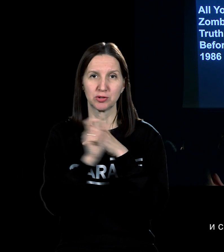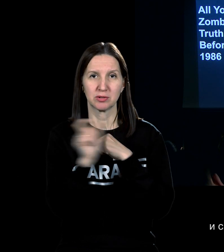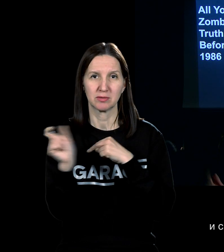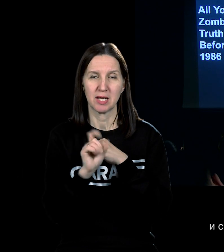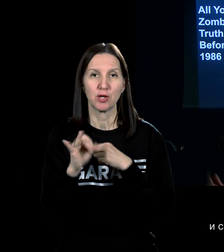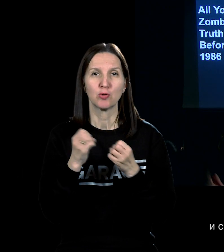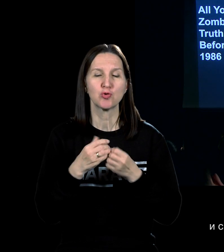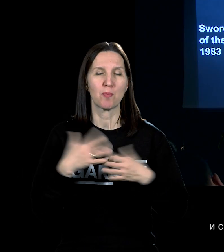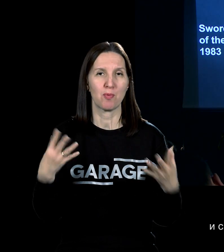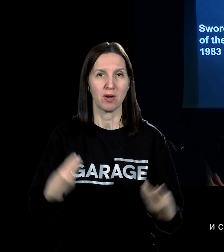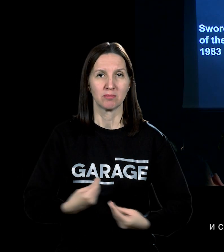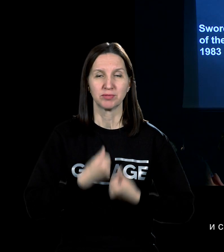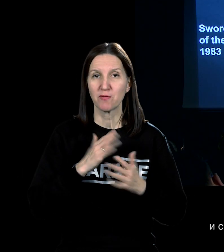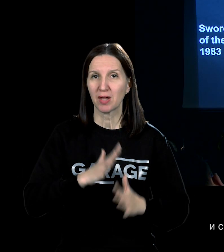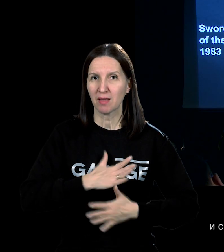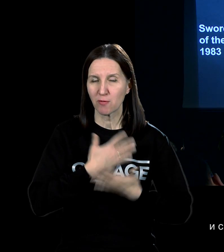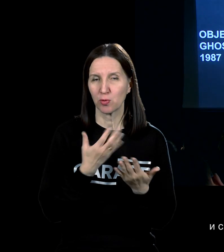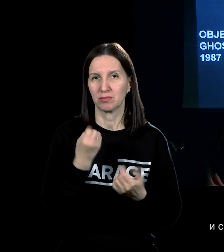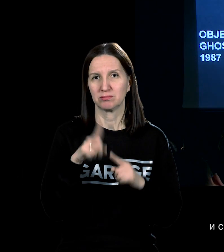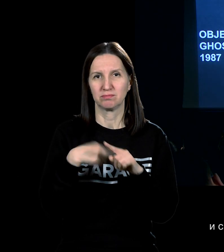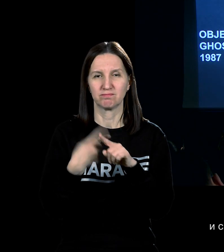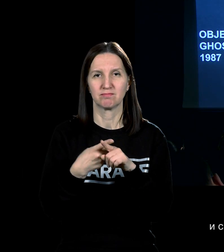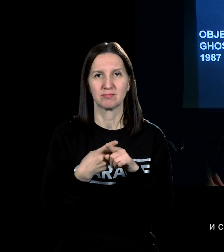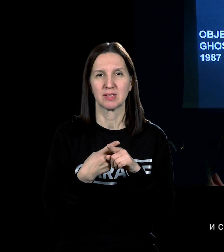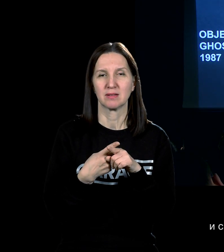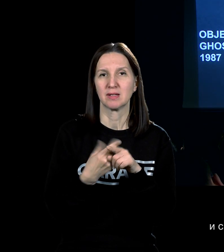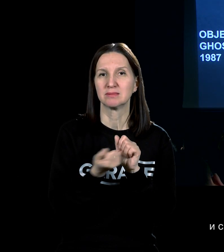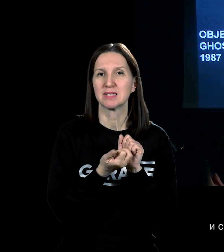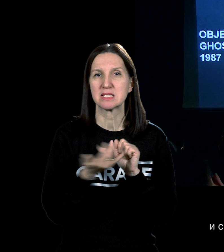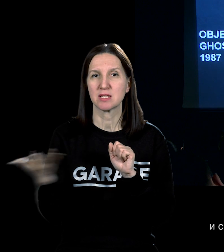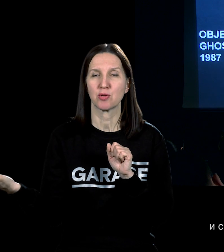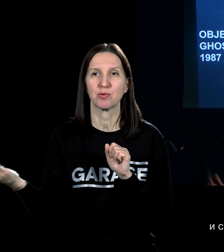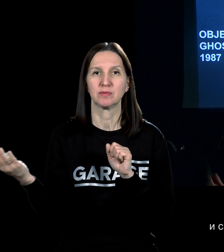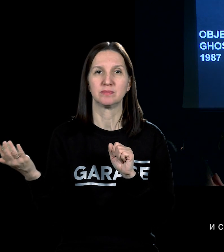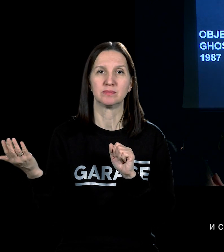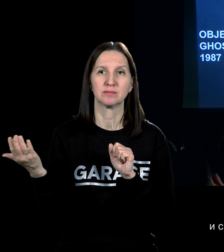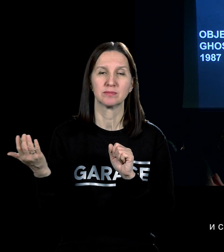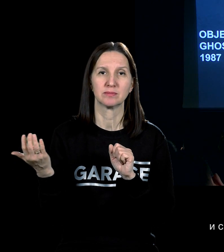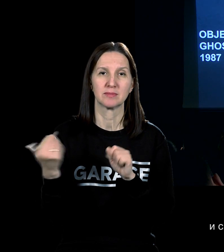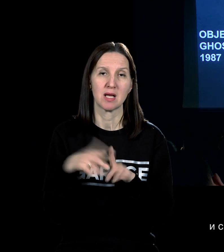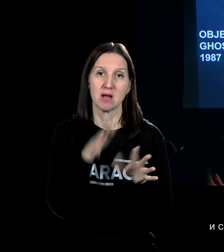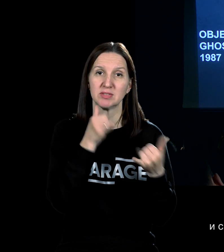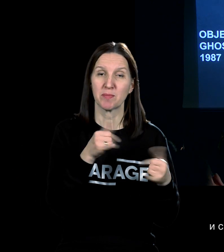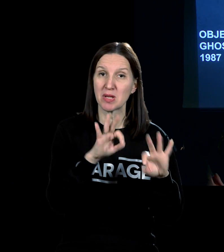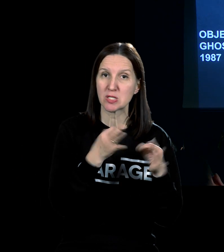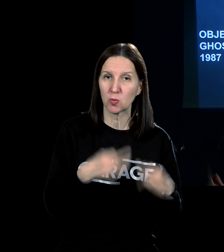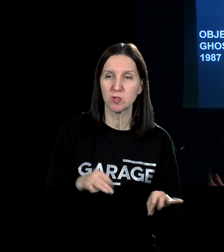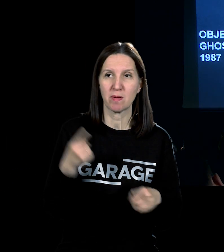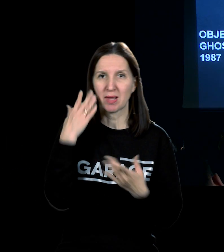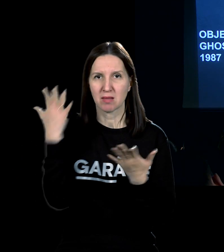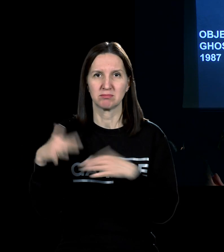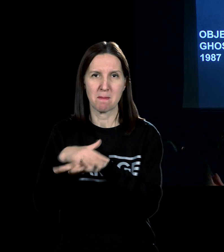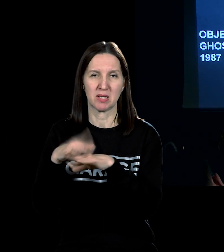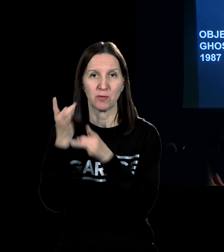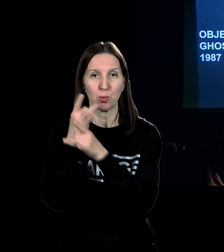более вдохновляет, еще одну серию таких разборок, собственно говоря, и с современным искусством, и с массовой культурой, замечательную